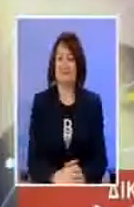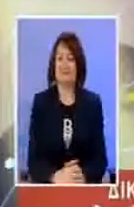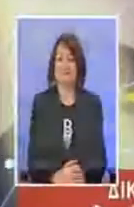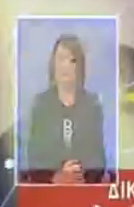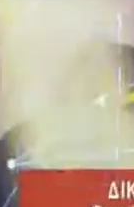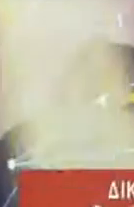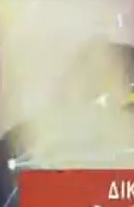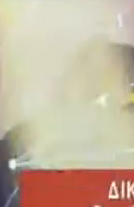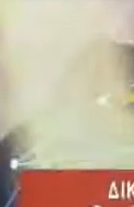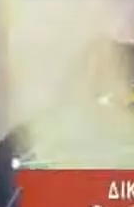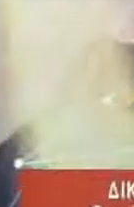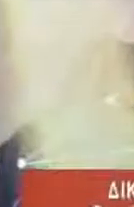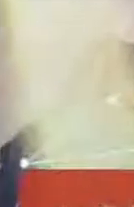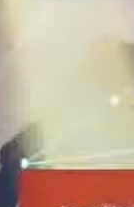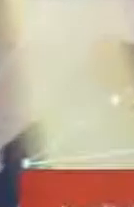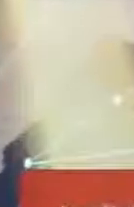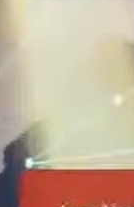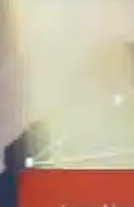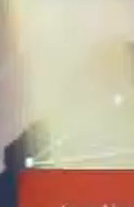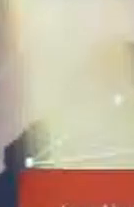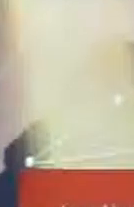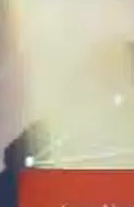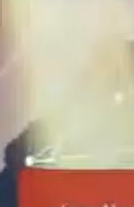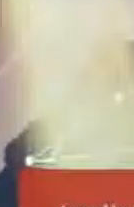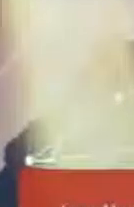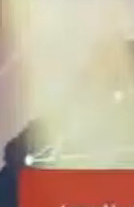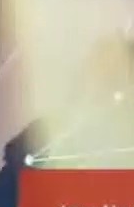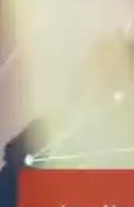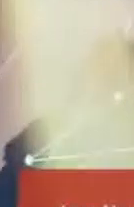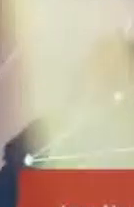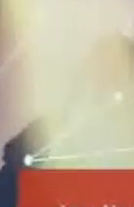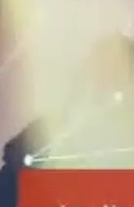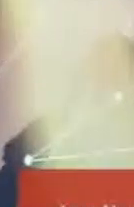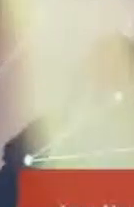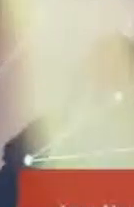Τώρα, θυμήθηκα κάτι και ήθελα να το προσθέσω.